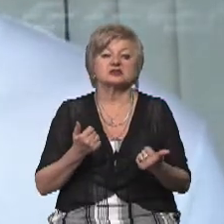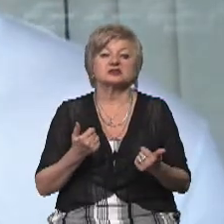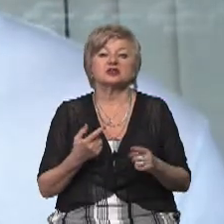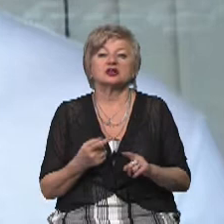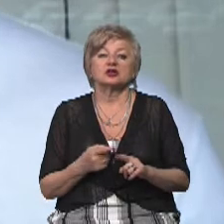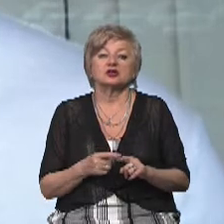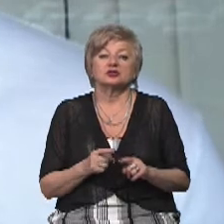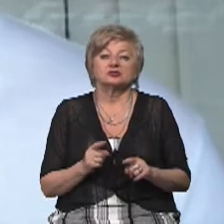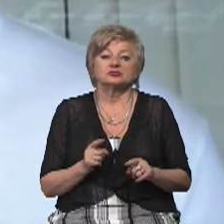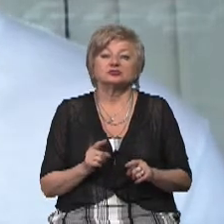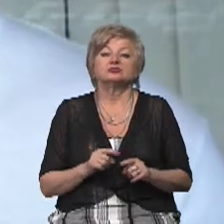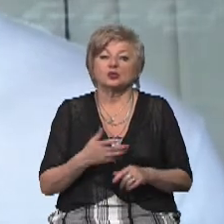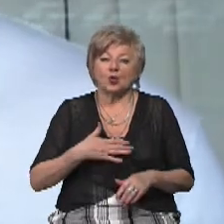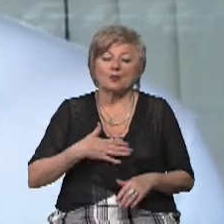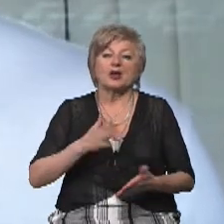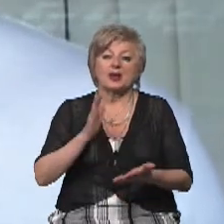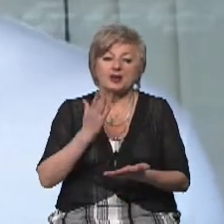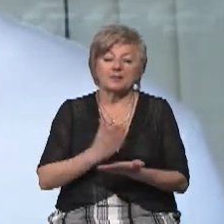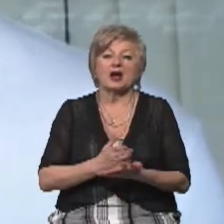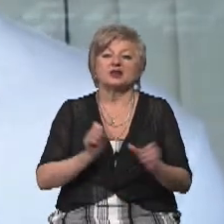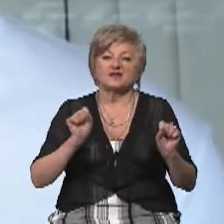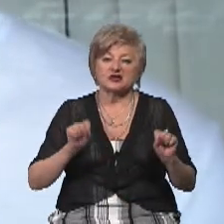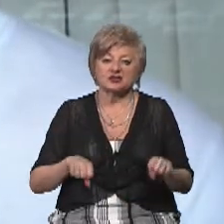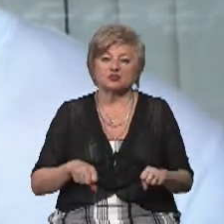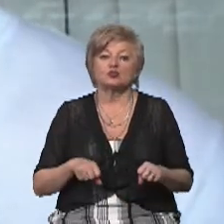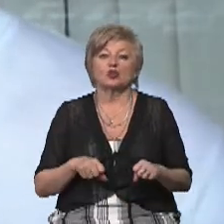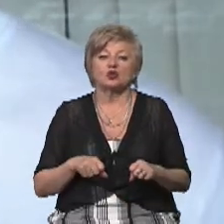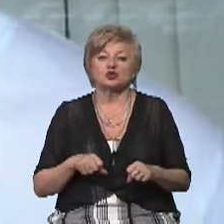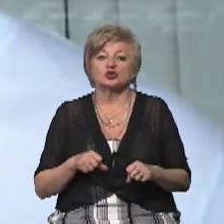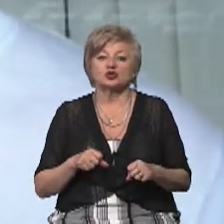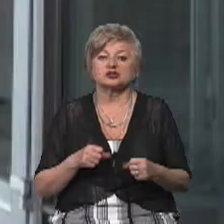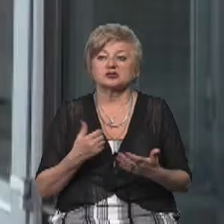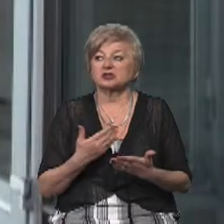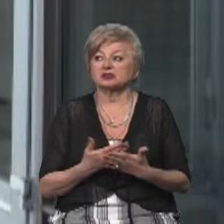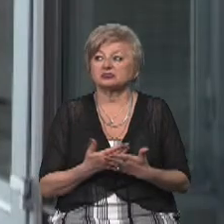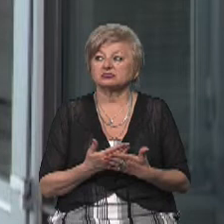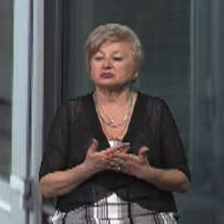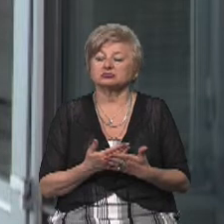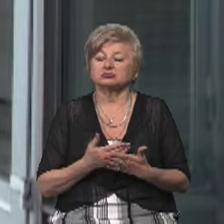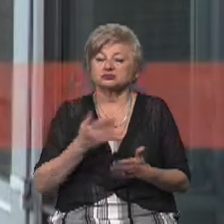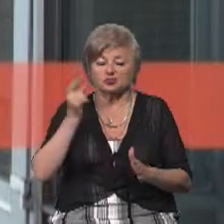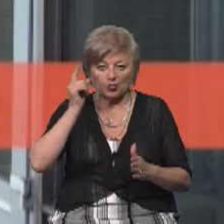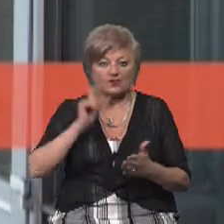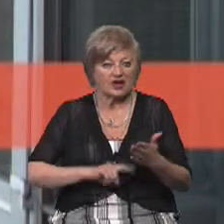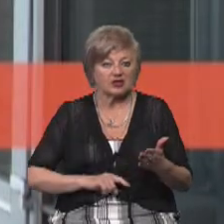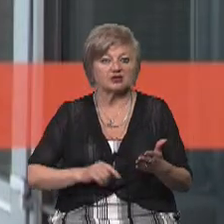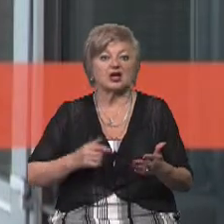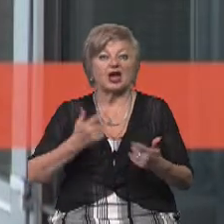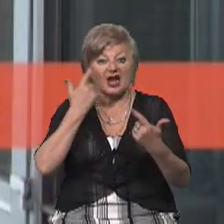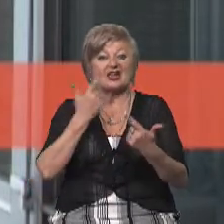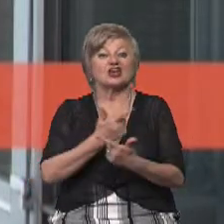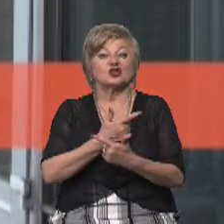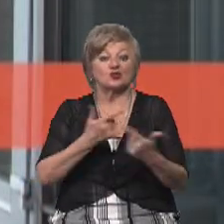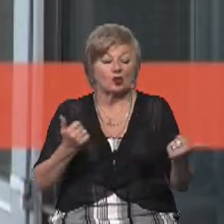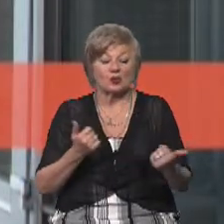експертні висновки, щоб ми мали змогу спати спокійно і гуляти з дітьми своїми. Ми вважаємо, що